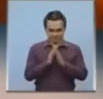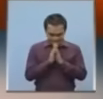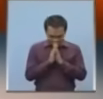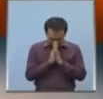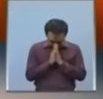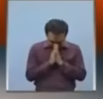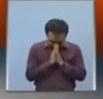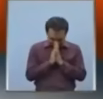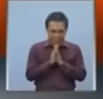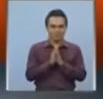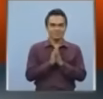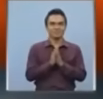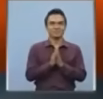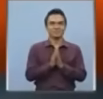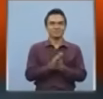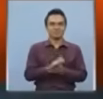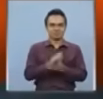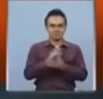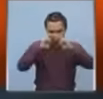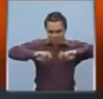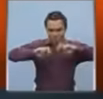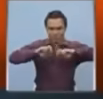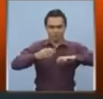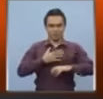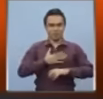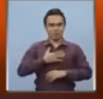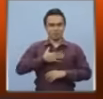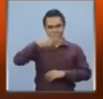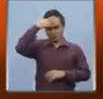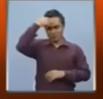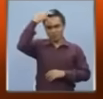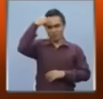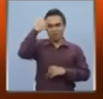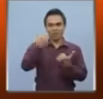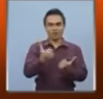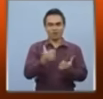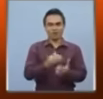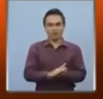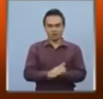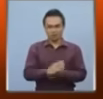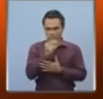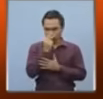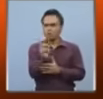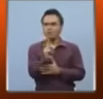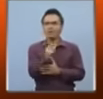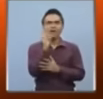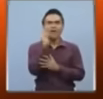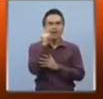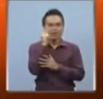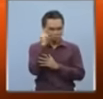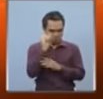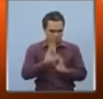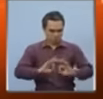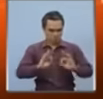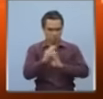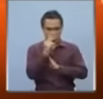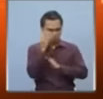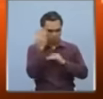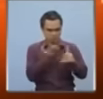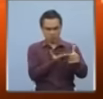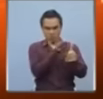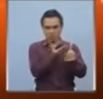สวัสดีค่ะช่วงนี้ติดตามเจาะประเด็นกับฉันศรีสุภาธรรมาวุธนะคะวันนี้เราจะไปติดตามข่าวฮือฮากรณีของคุณยายเทียบ